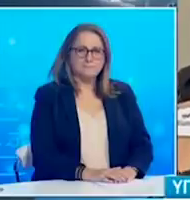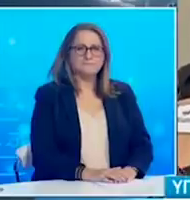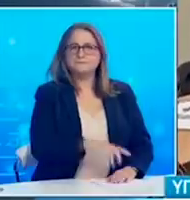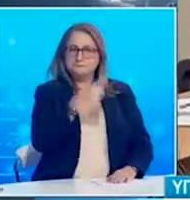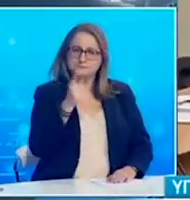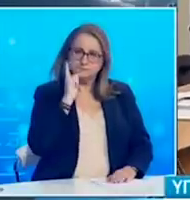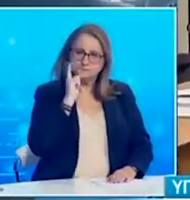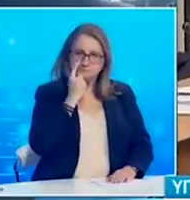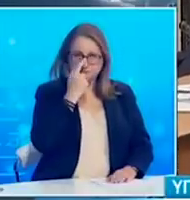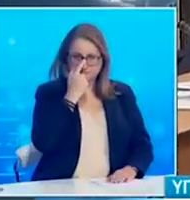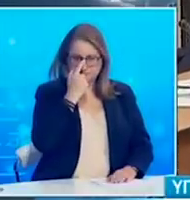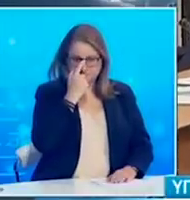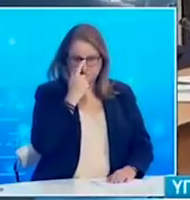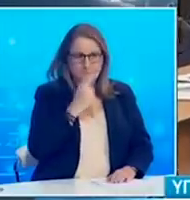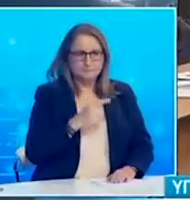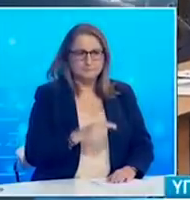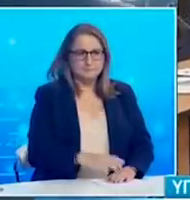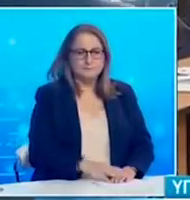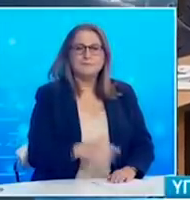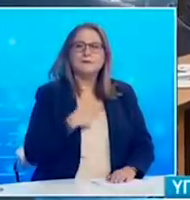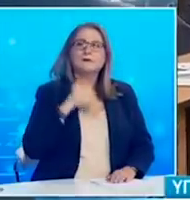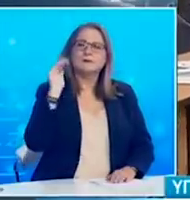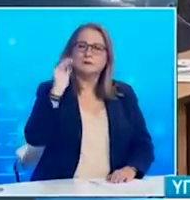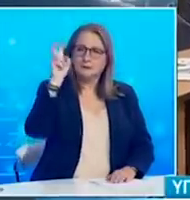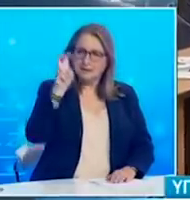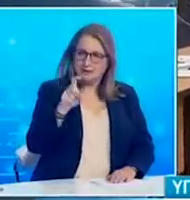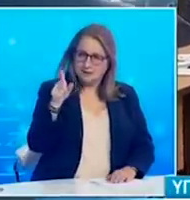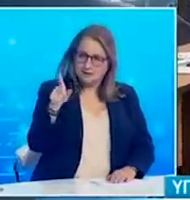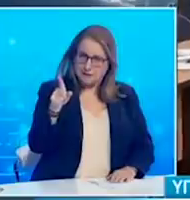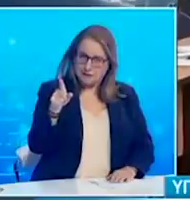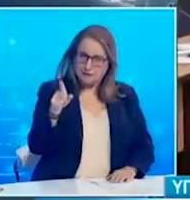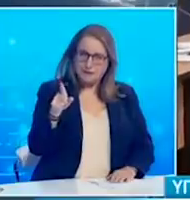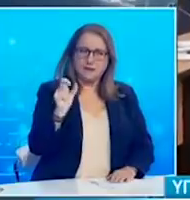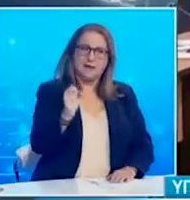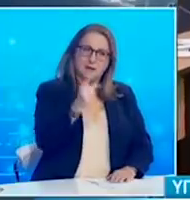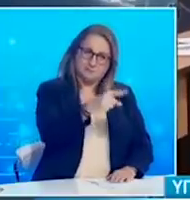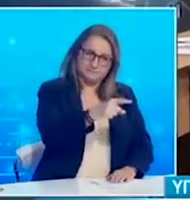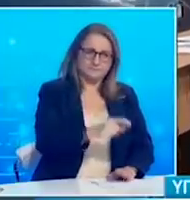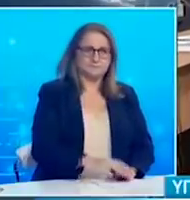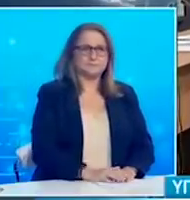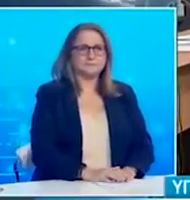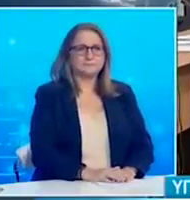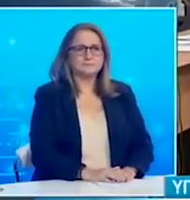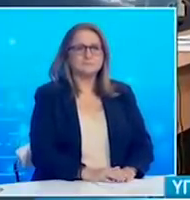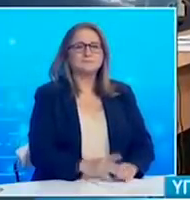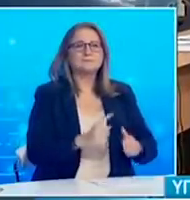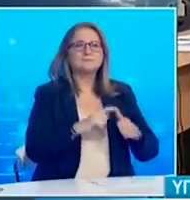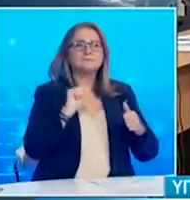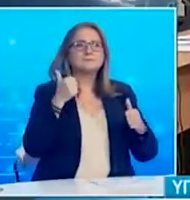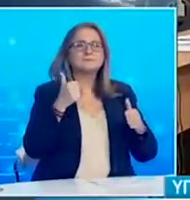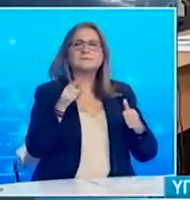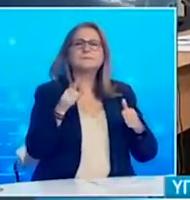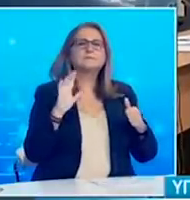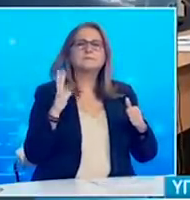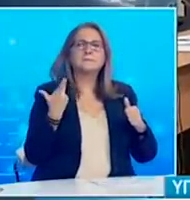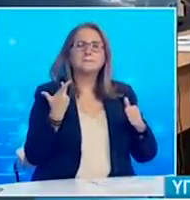Καλησπέρα. Το ερώτημα είναι και προς τον κύριο Καρδαλιά και τον κύριο Λοκίνη. Ποιες είναι